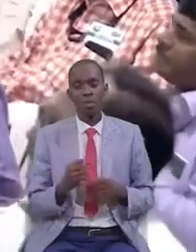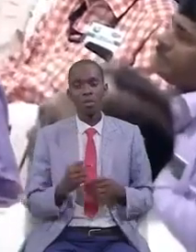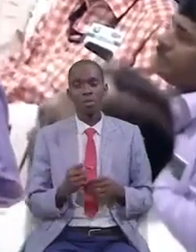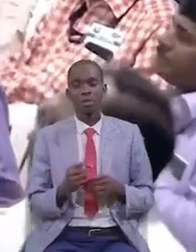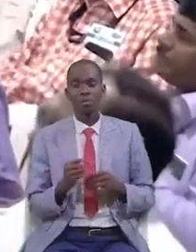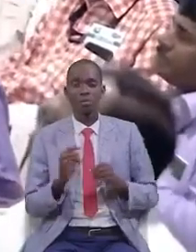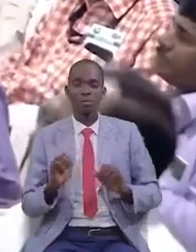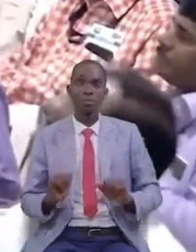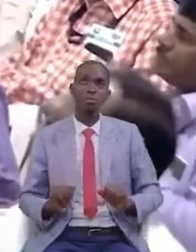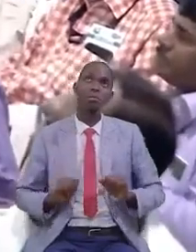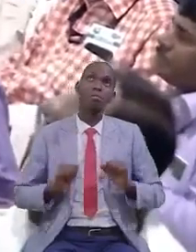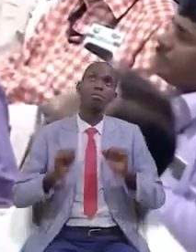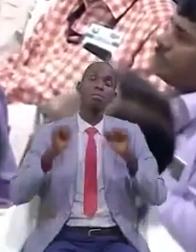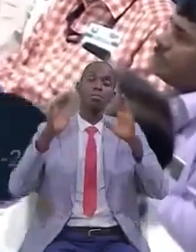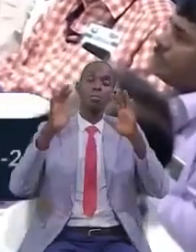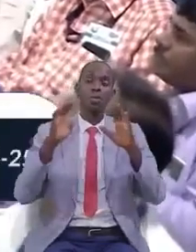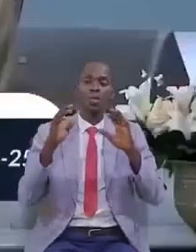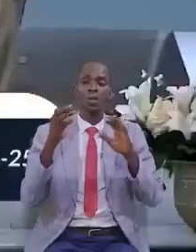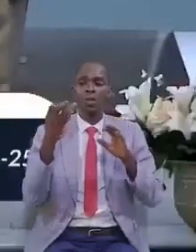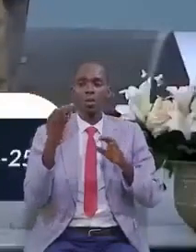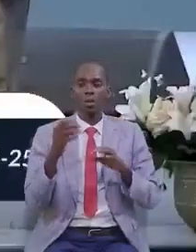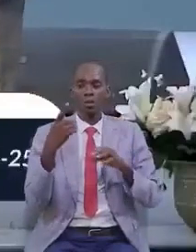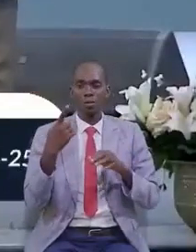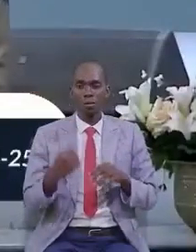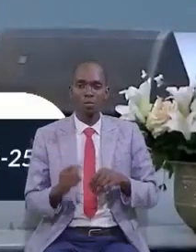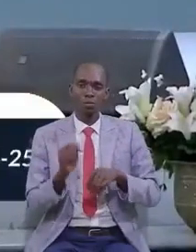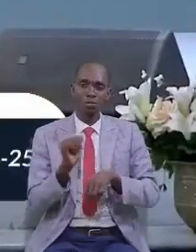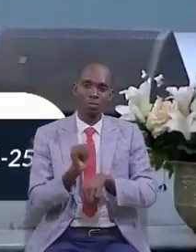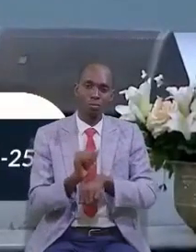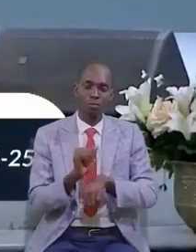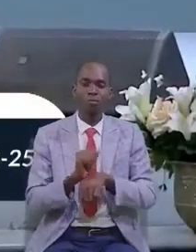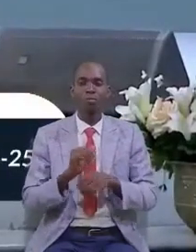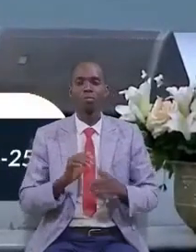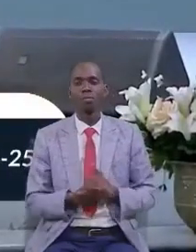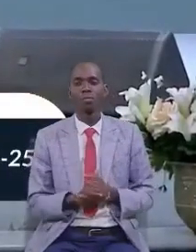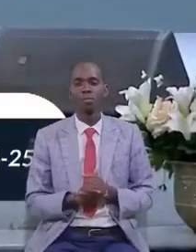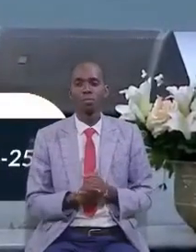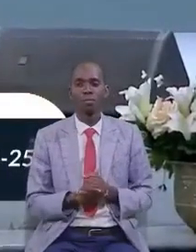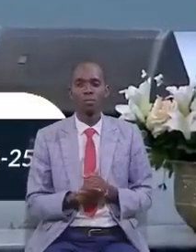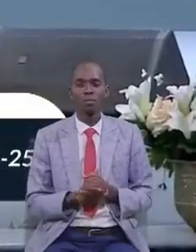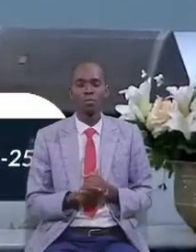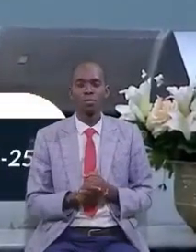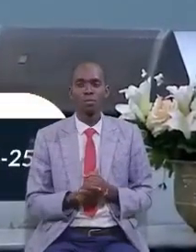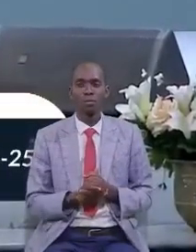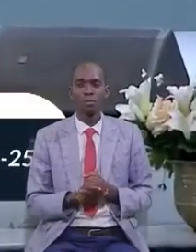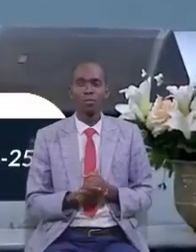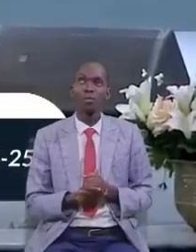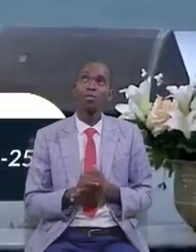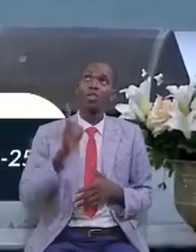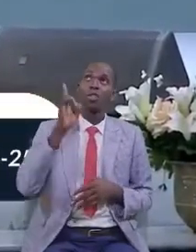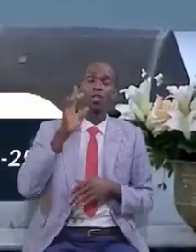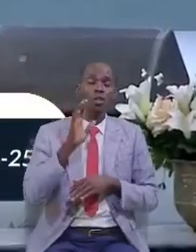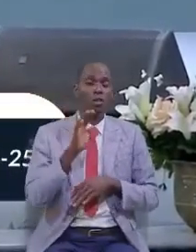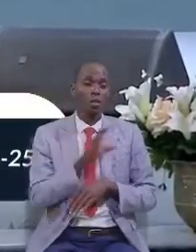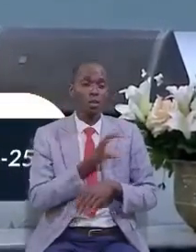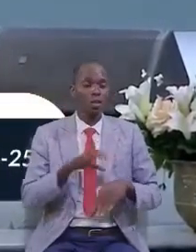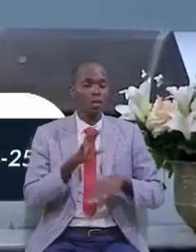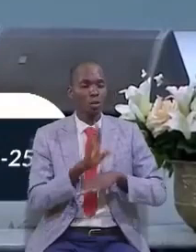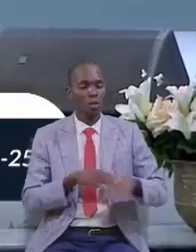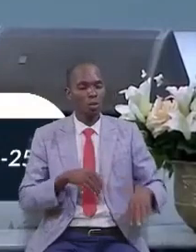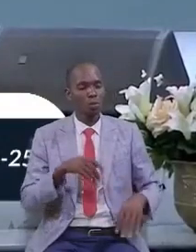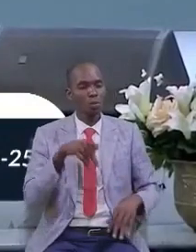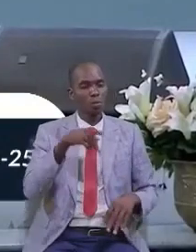the commission. ఆజ్ఞకు సంబంధించిన ప్రతిష్ట. He called Peter, James,